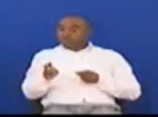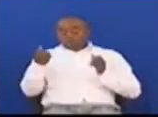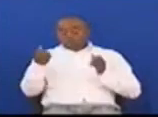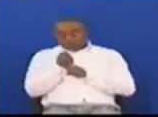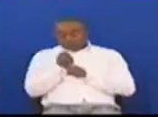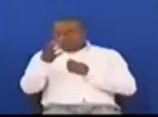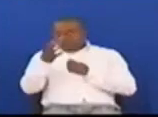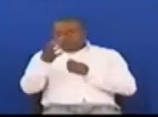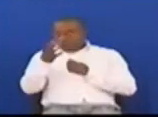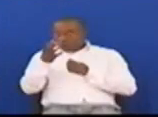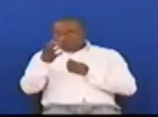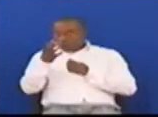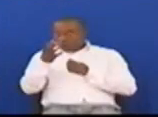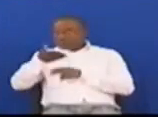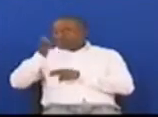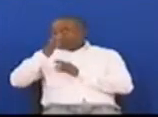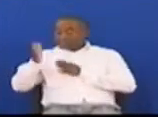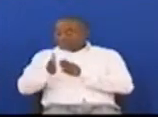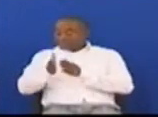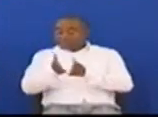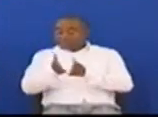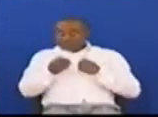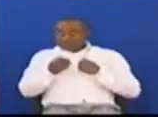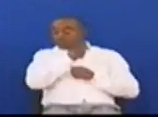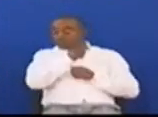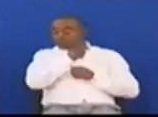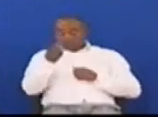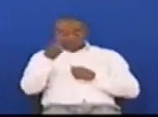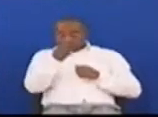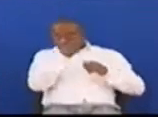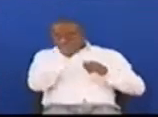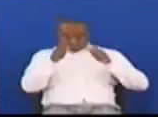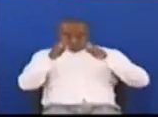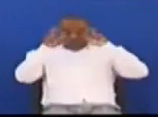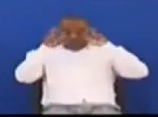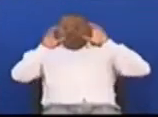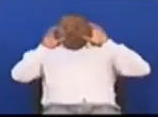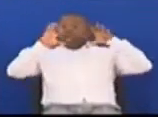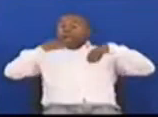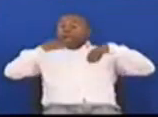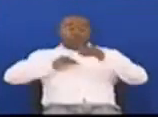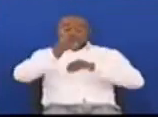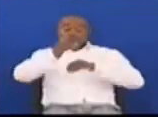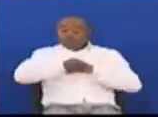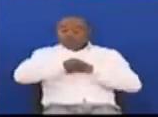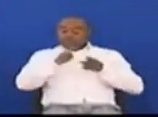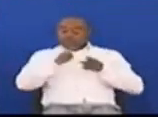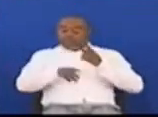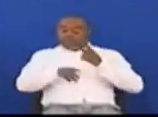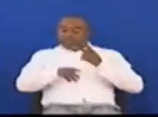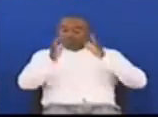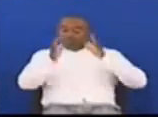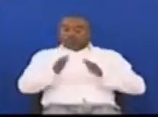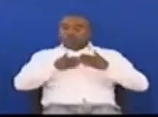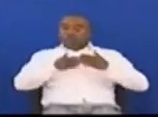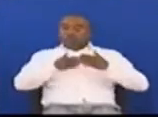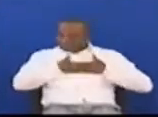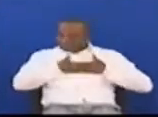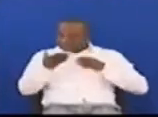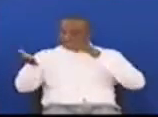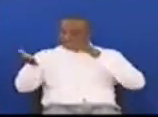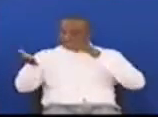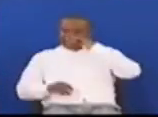mitaa, Watanzania wako macho na hatutakubali uhuni ule urudiwe katika uchaguzi mkuu. Asante sana Mheshimiwa Spika.